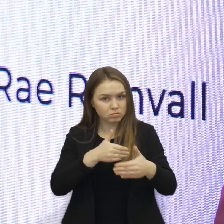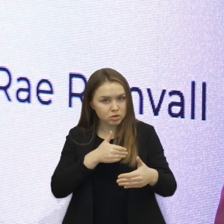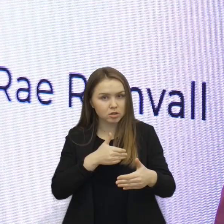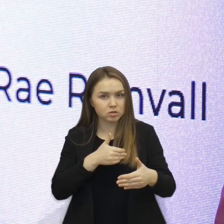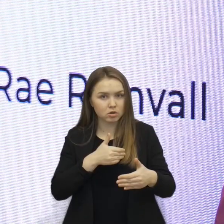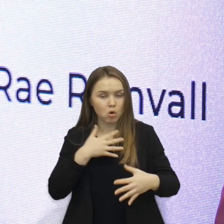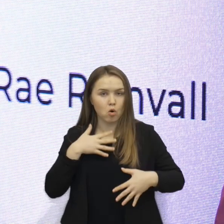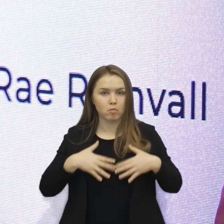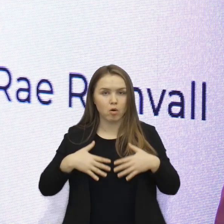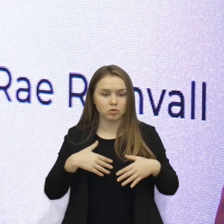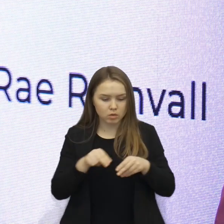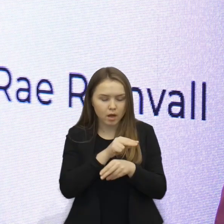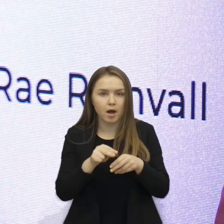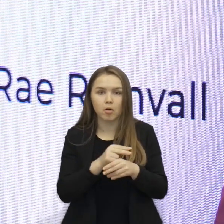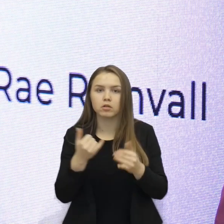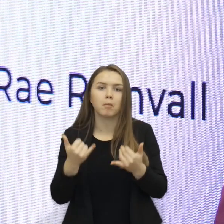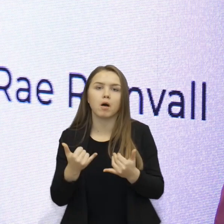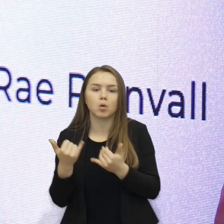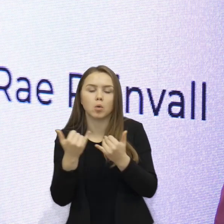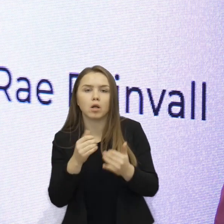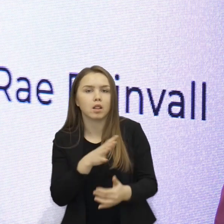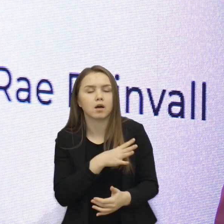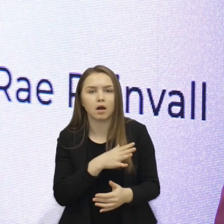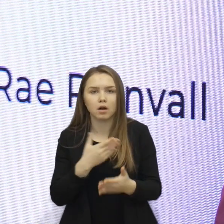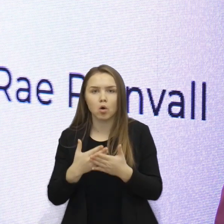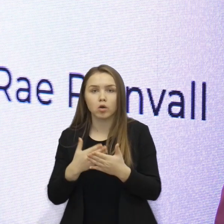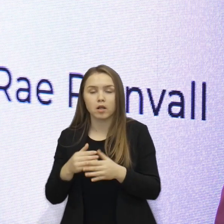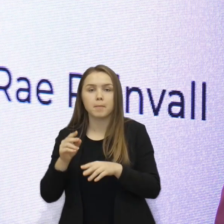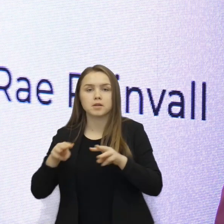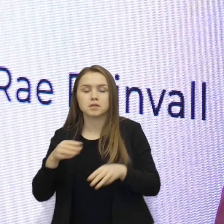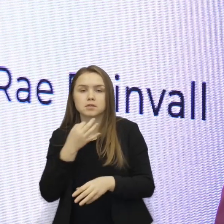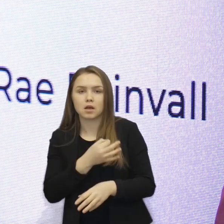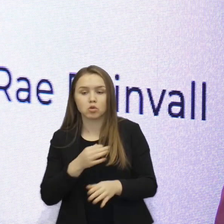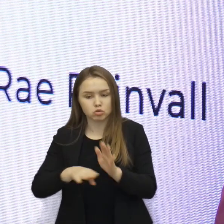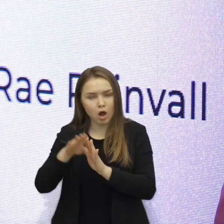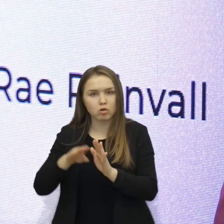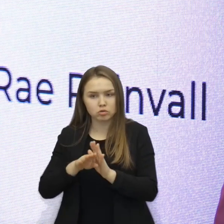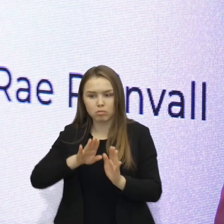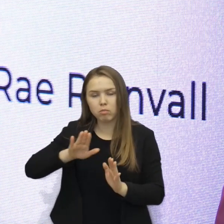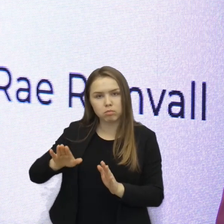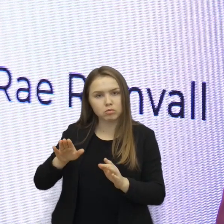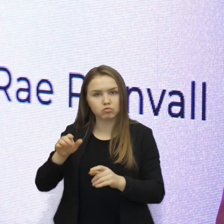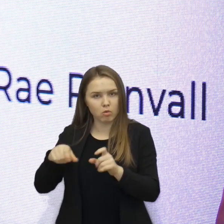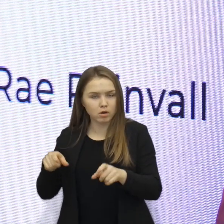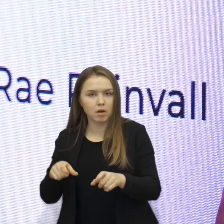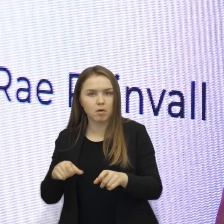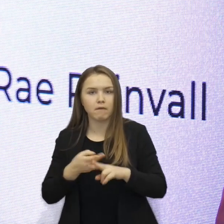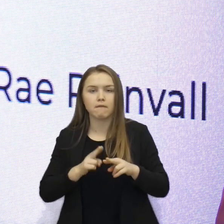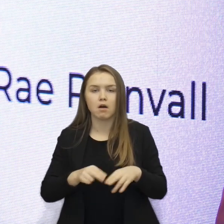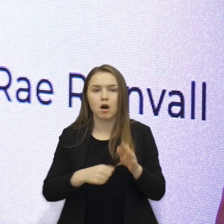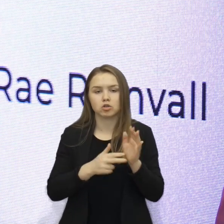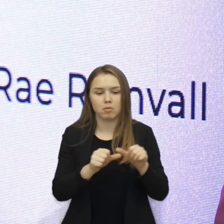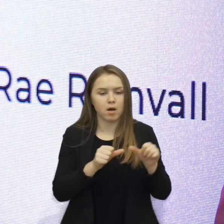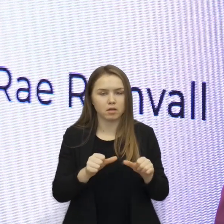dabar jie nebegali jos gauti, nes ministerija kažkaip išaiškino, kad kadangi reglamentuota tik suaugusiems žmonėms, tai nepilnamečiams nieko negalim. Tai čia